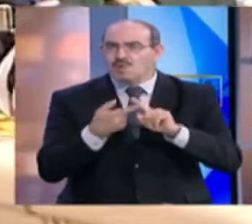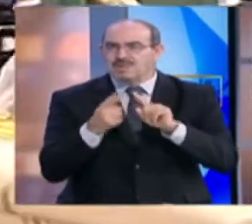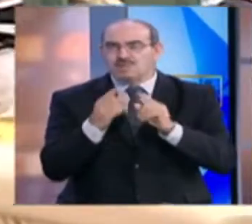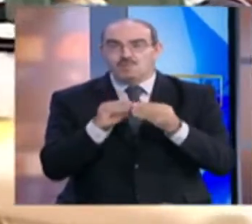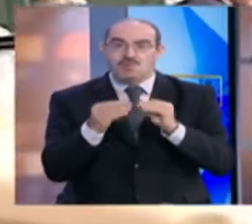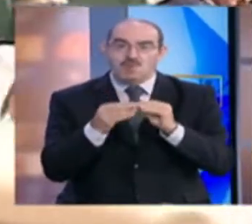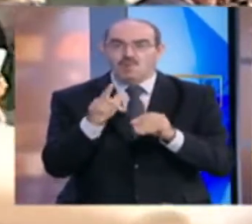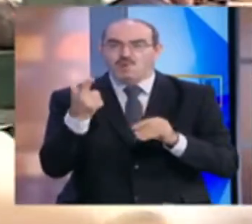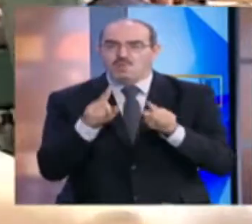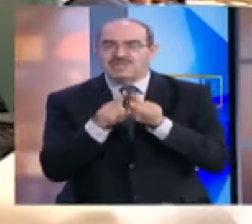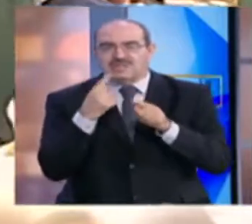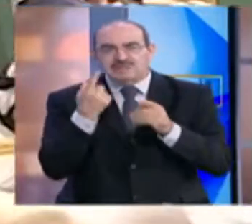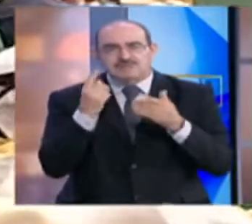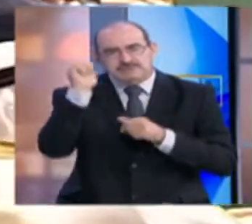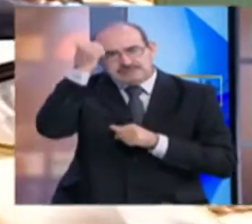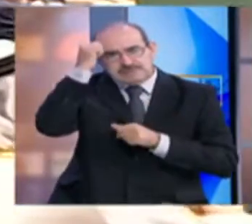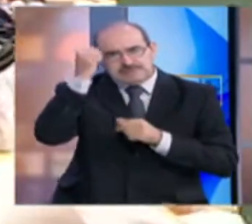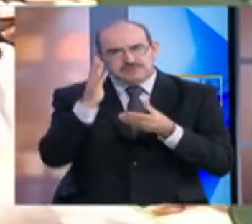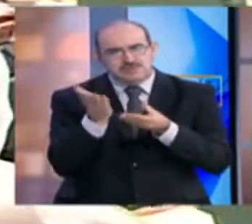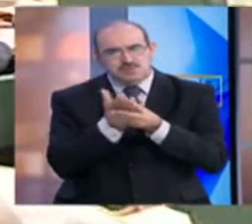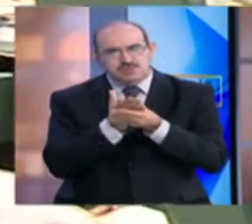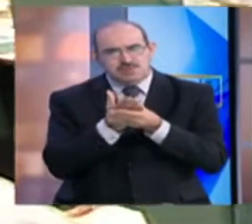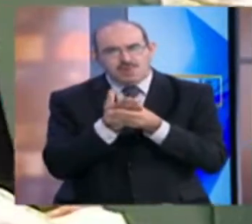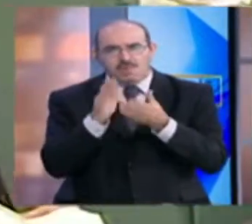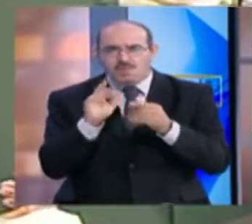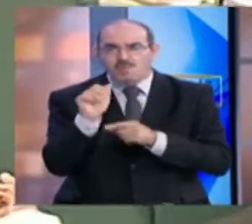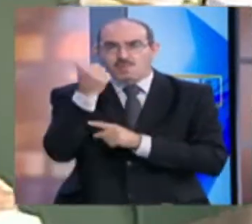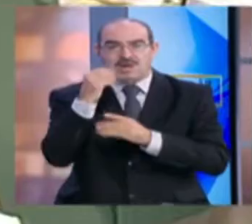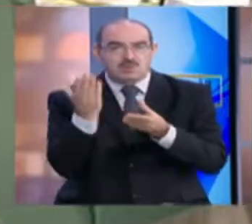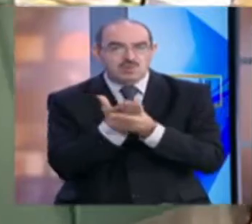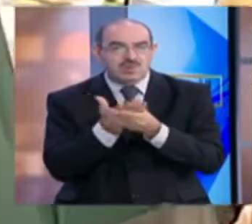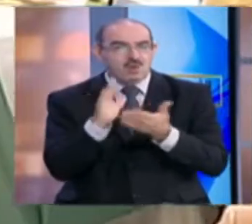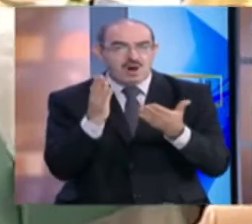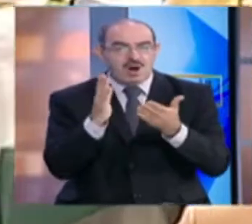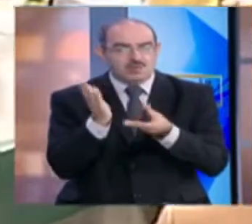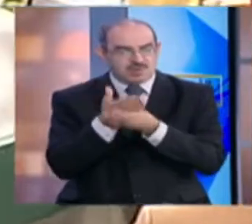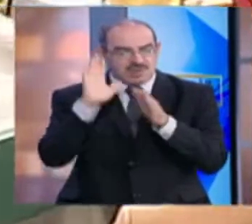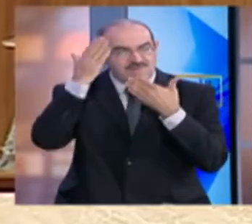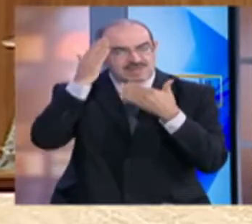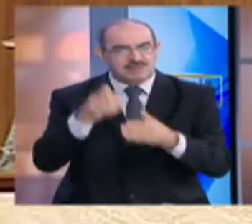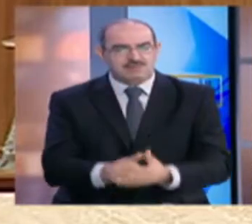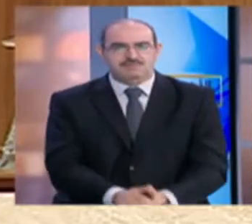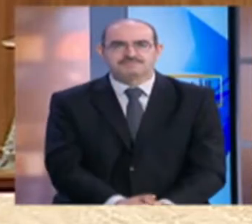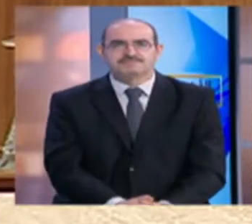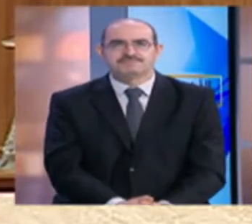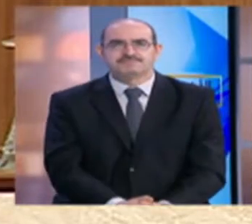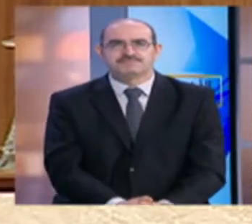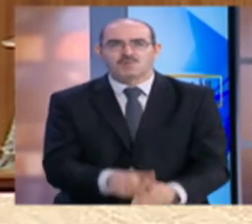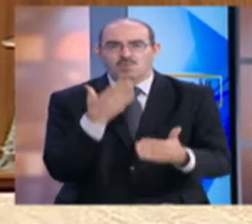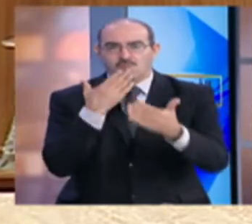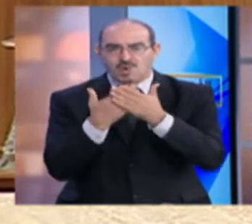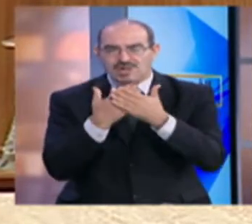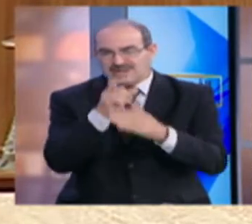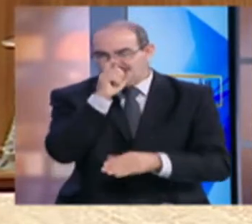وغيرها، وستتصدر كل هذا القضية الأم، القضية الفلسطينية. الموعد